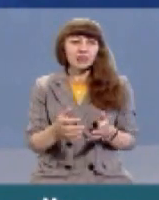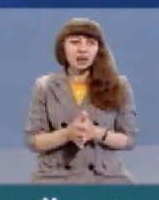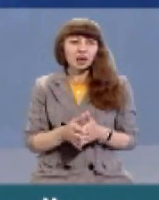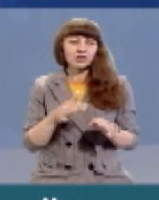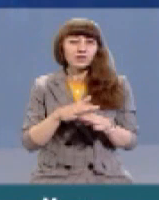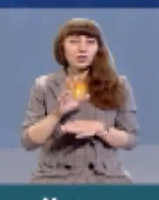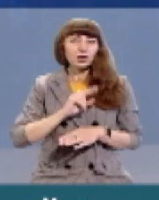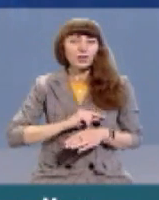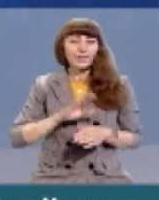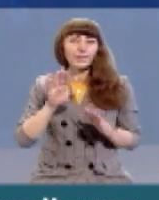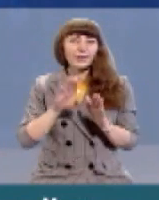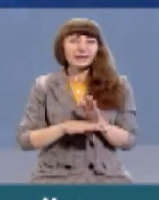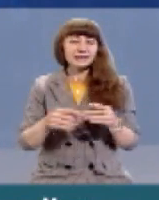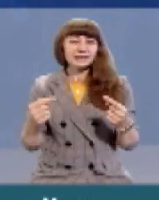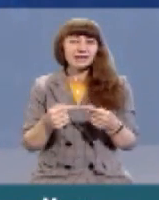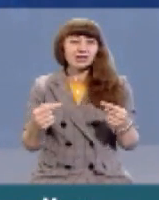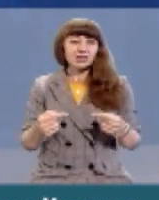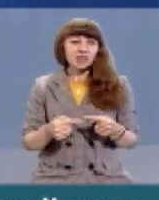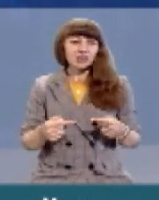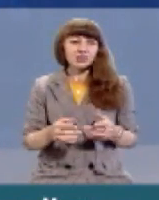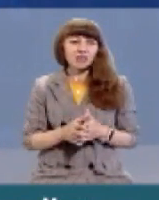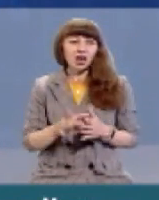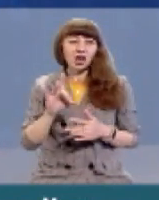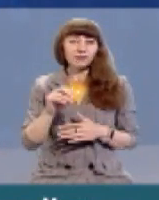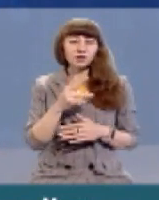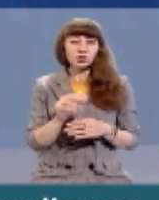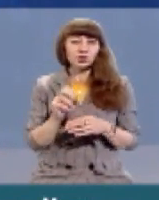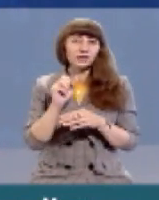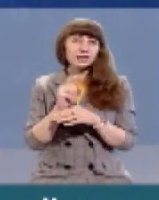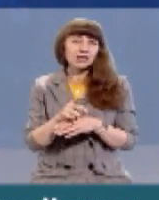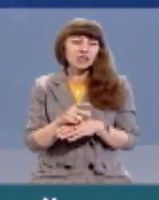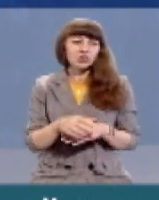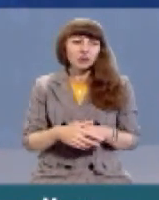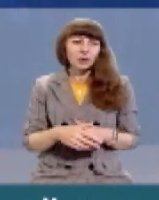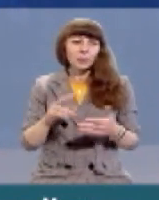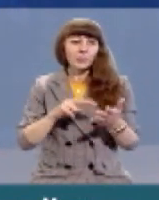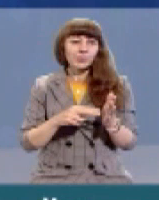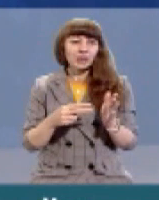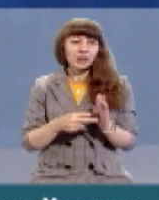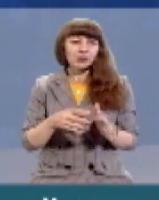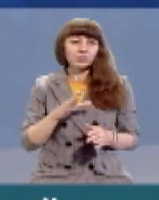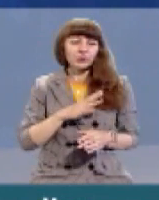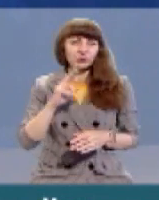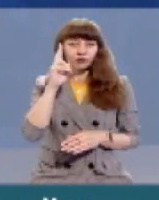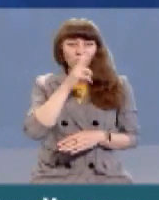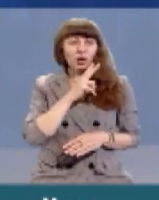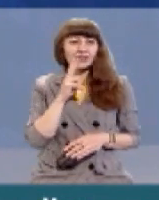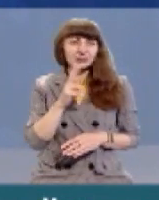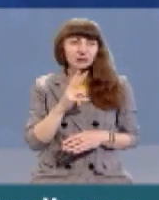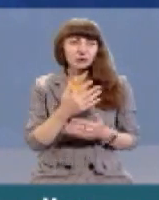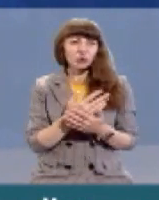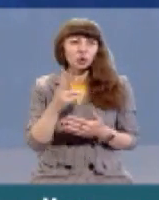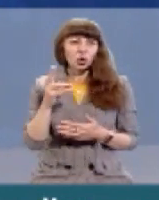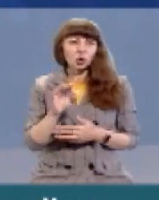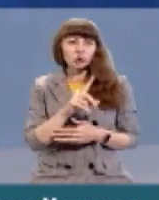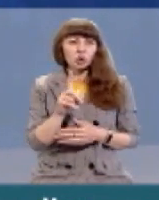работы без согласования авторского надзора и самого заказчика. Угу. Проект двухгодичный. Но из-за того,